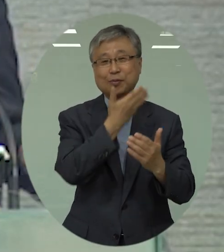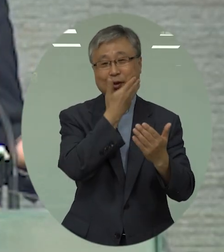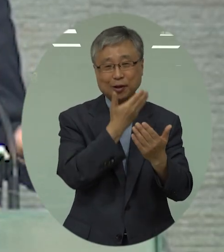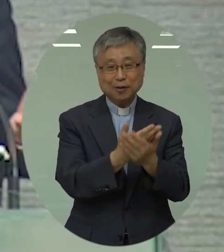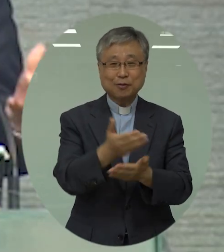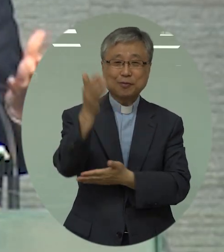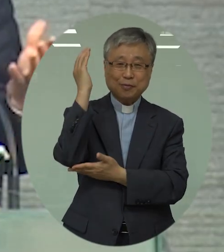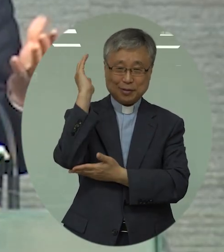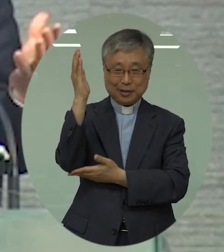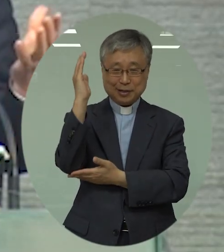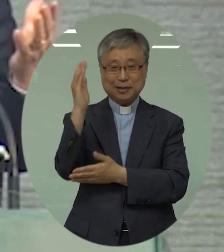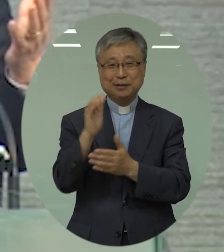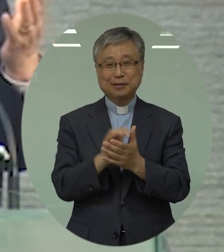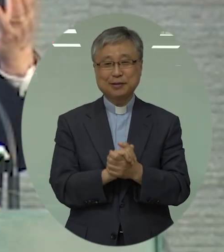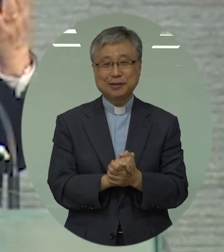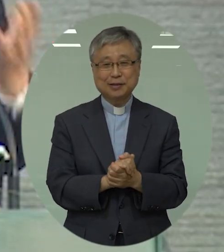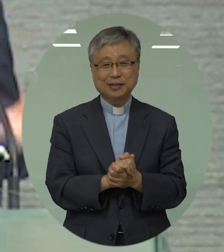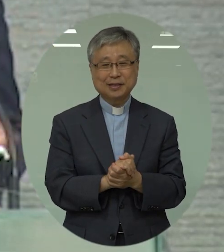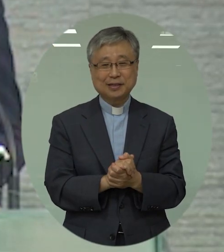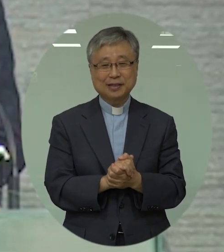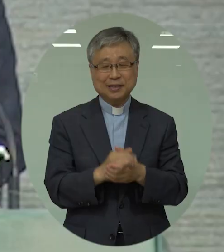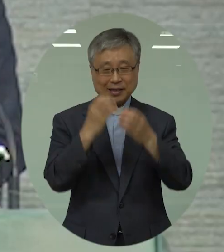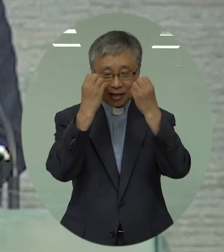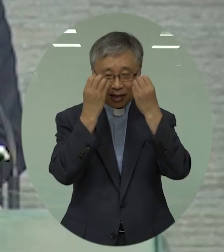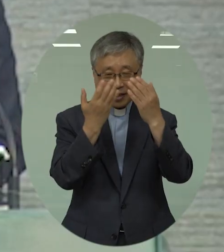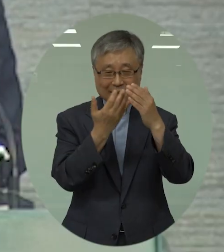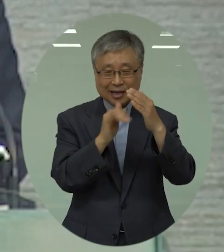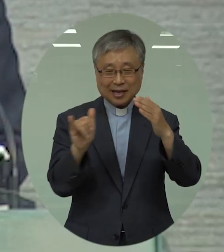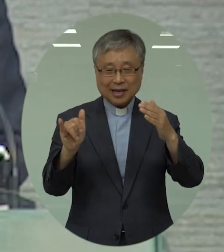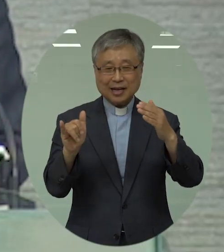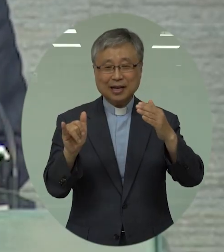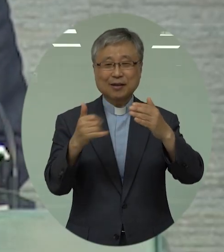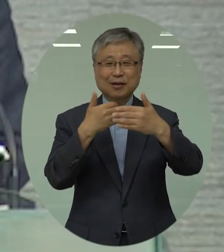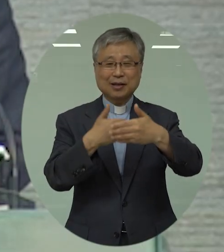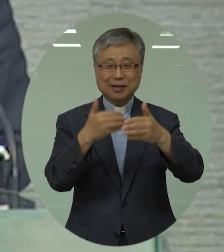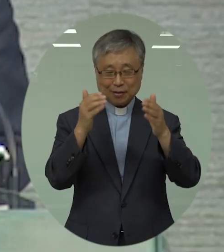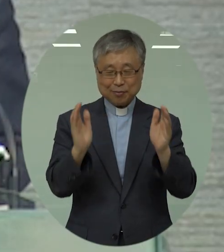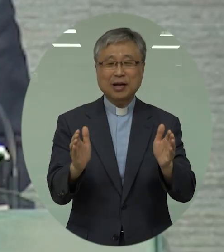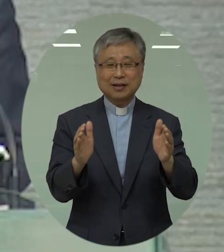중요한 메시지가 바로 이 새